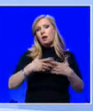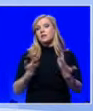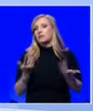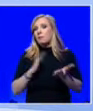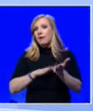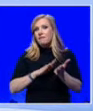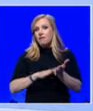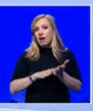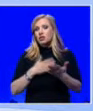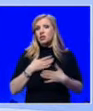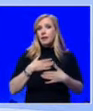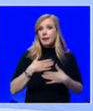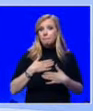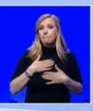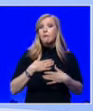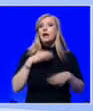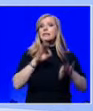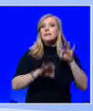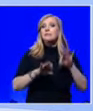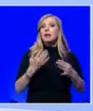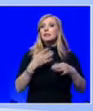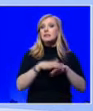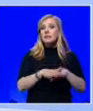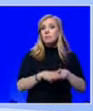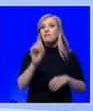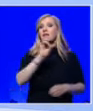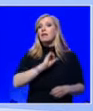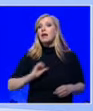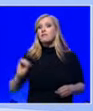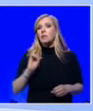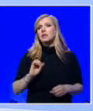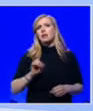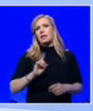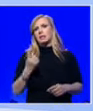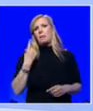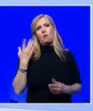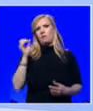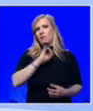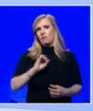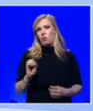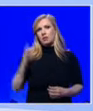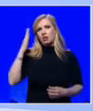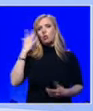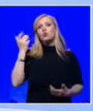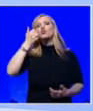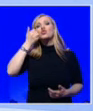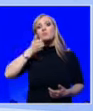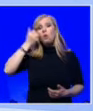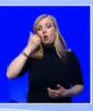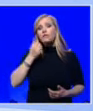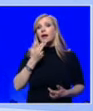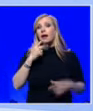факт, че има избирателни системи в европейски и не само в европейски държави, които използват хартиени